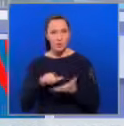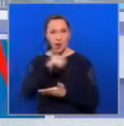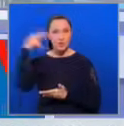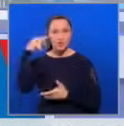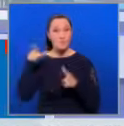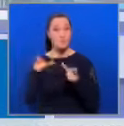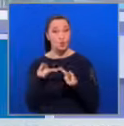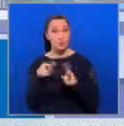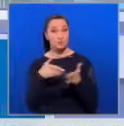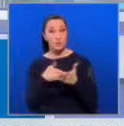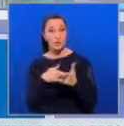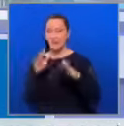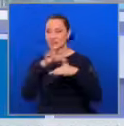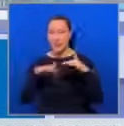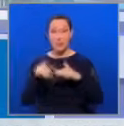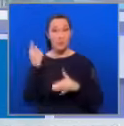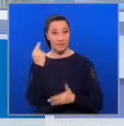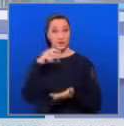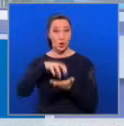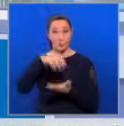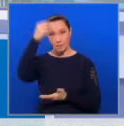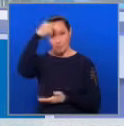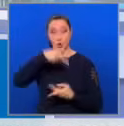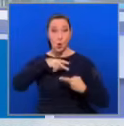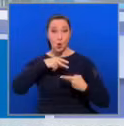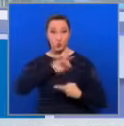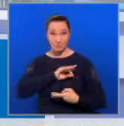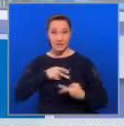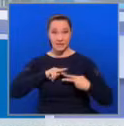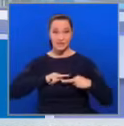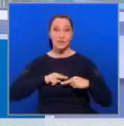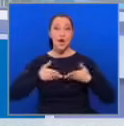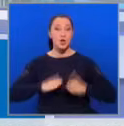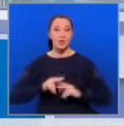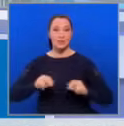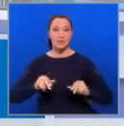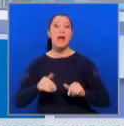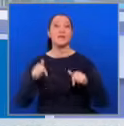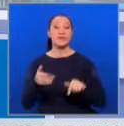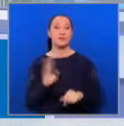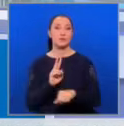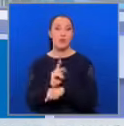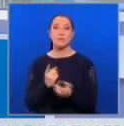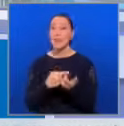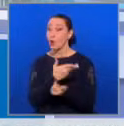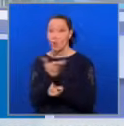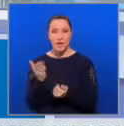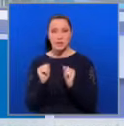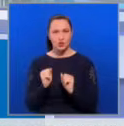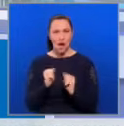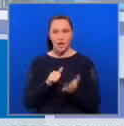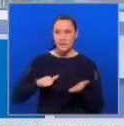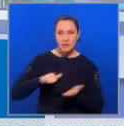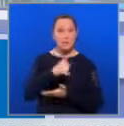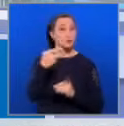летището в мюнхен заради снега първата група българи успя да се прибере на родна земя едва днес следобед някои от тях са чакали да